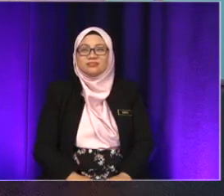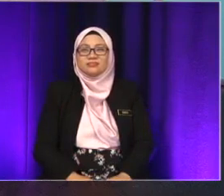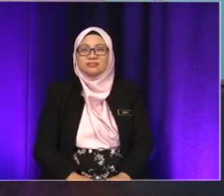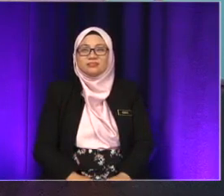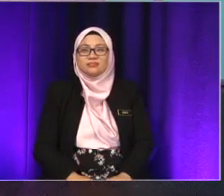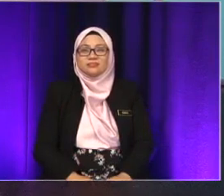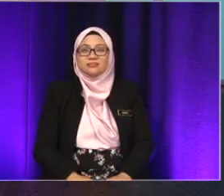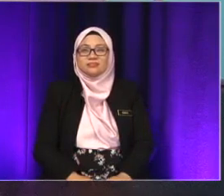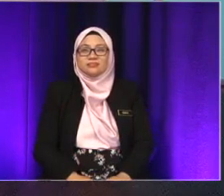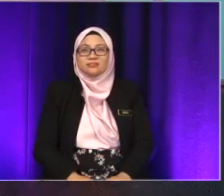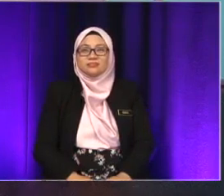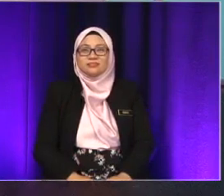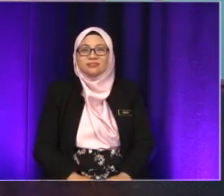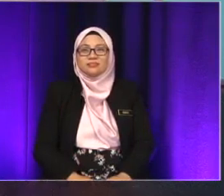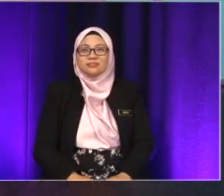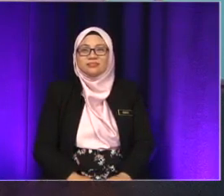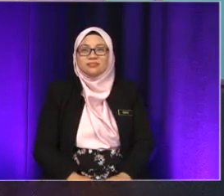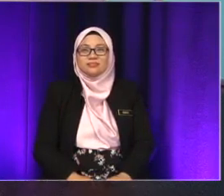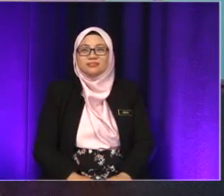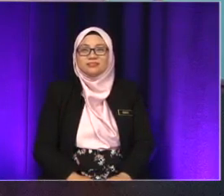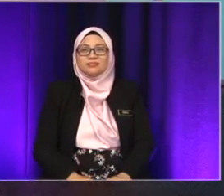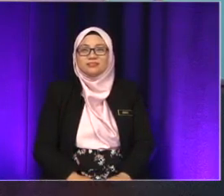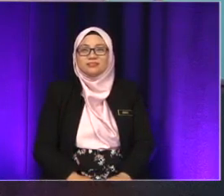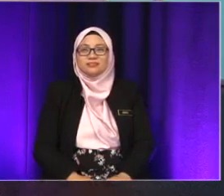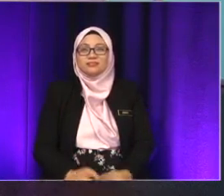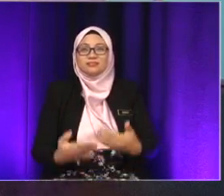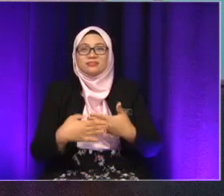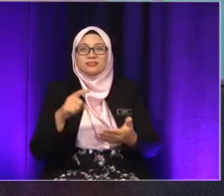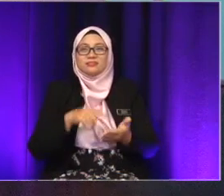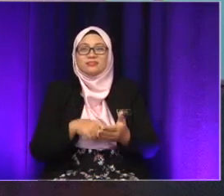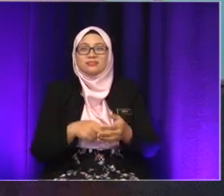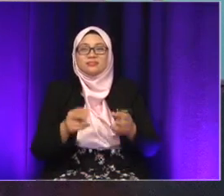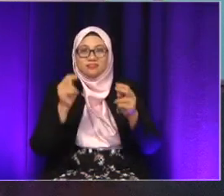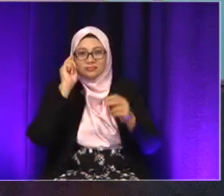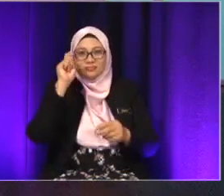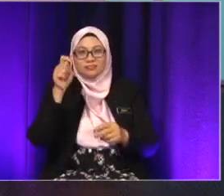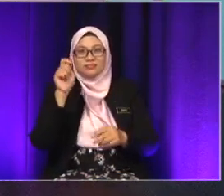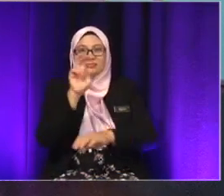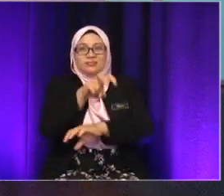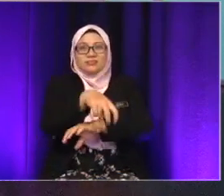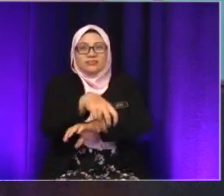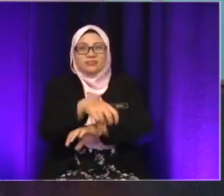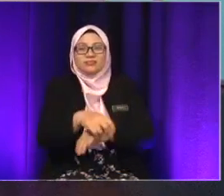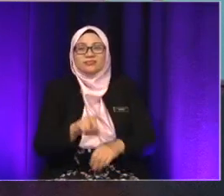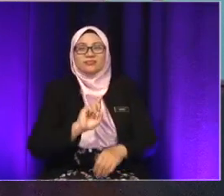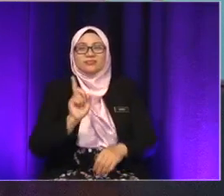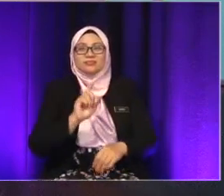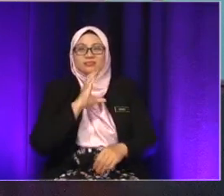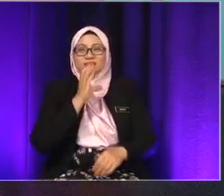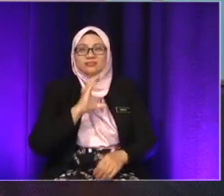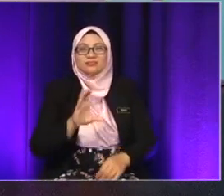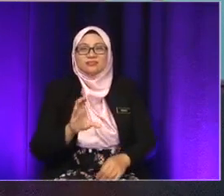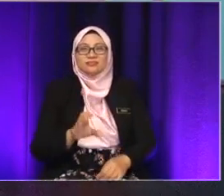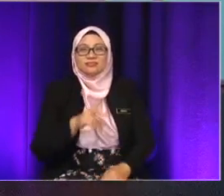Aiman Okey cikgu. Tak ada masalah saya sebab saya lepas ni saya nak pergi tengok jengkawut tu. Okey, kat mana dia punya cecair hidrolik tu kan.